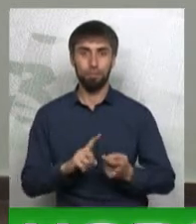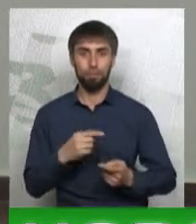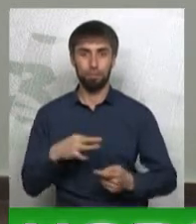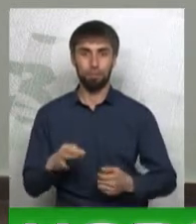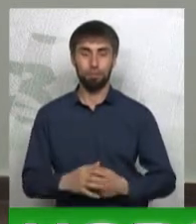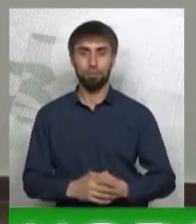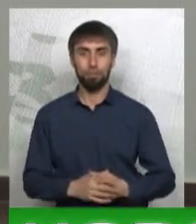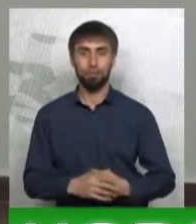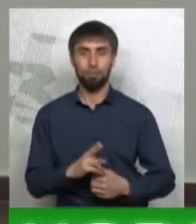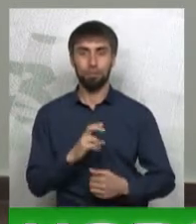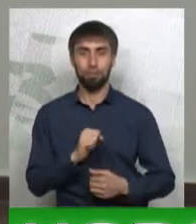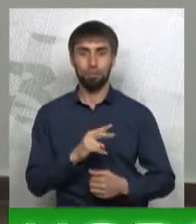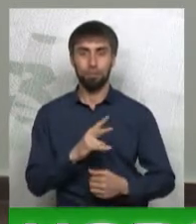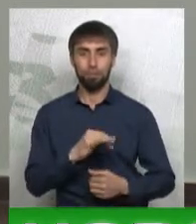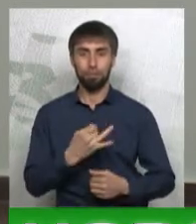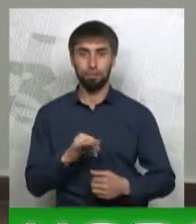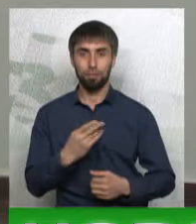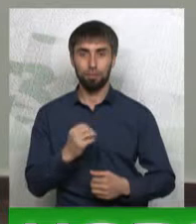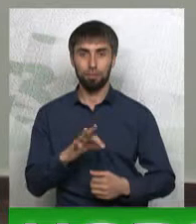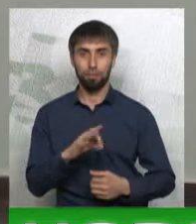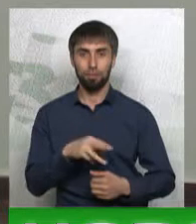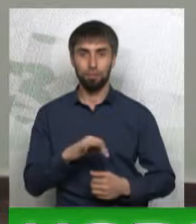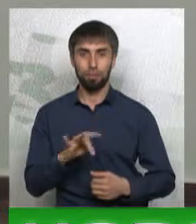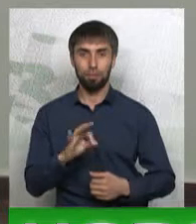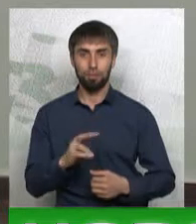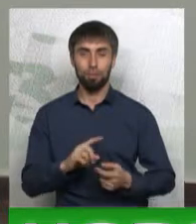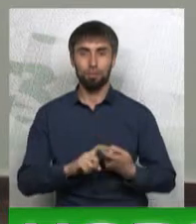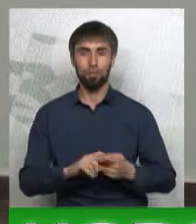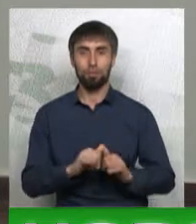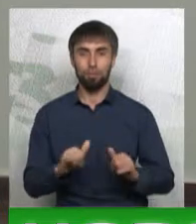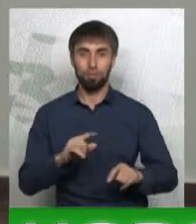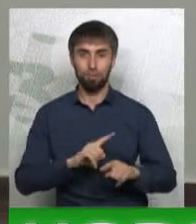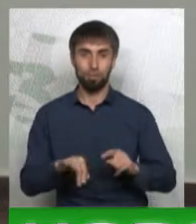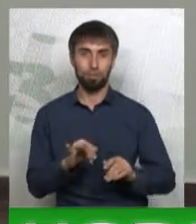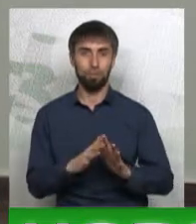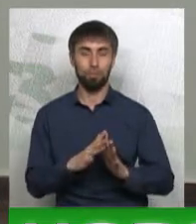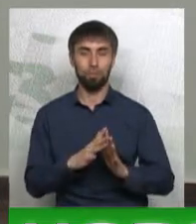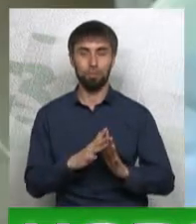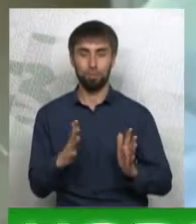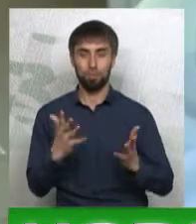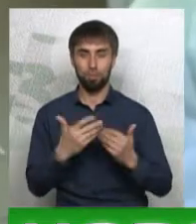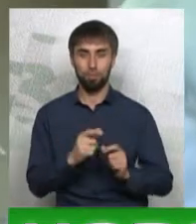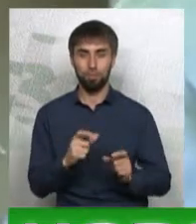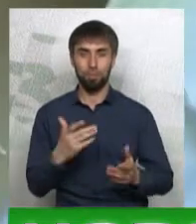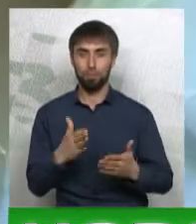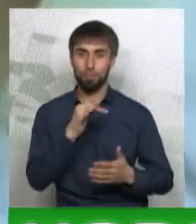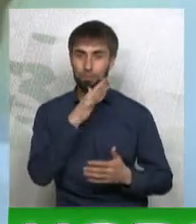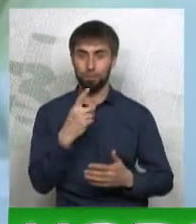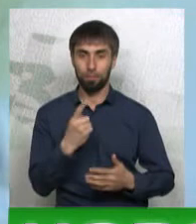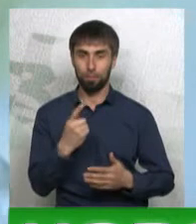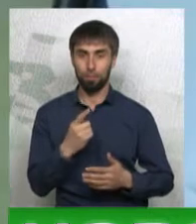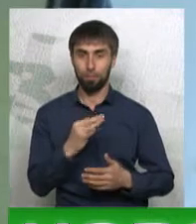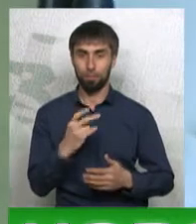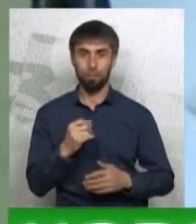что данный штамм омикрон, он заражает очень быстро и большое количество людей. Если во время первых волн